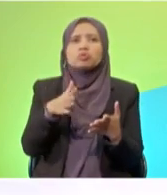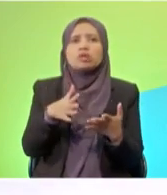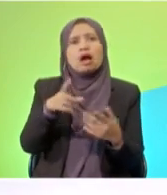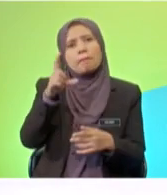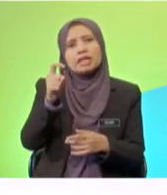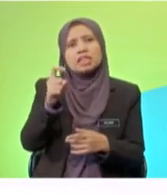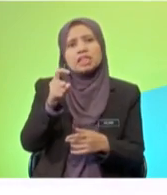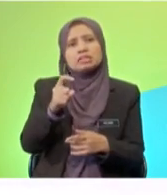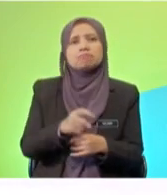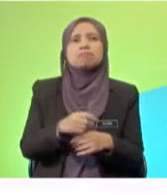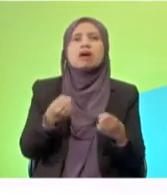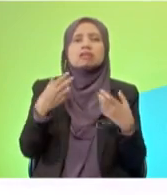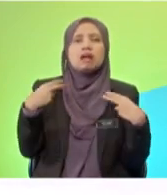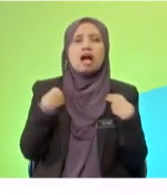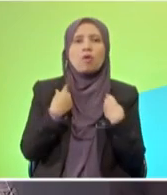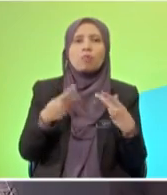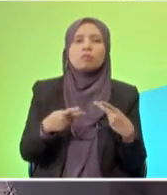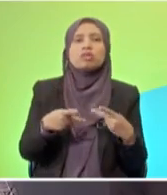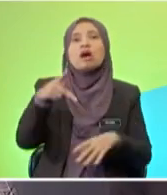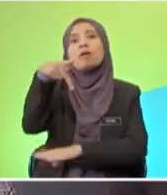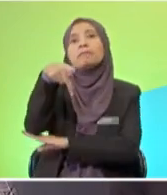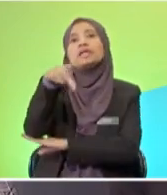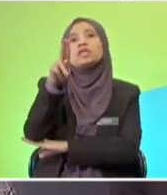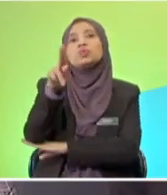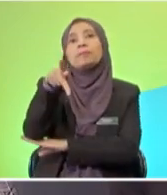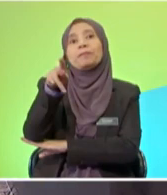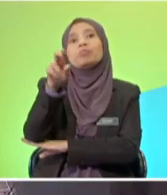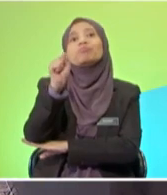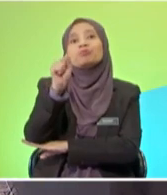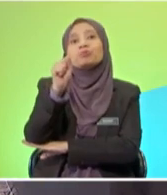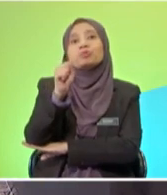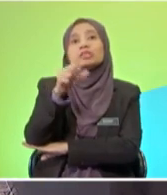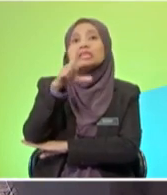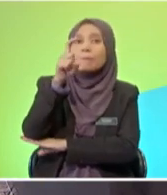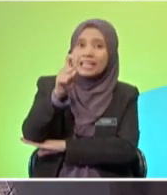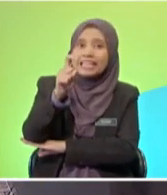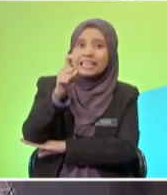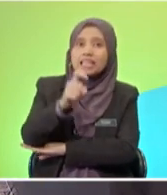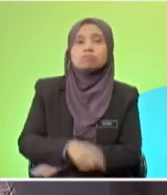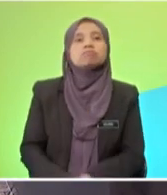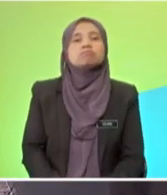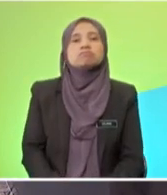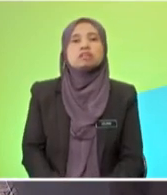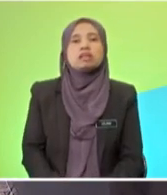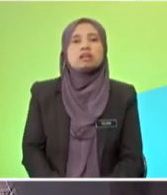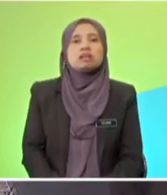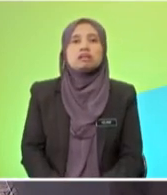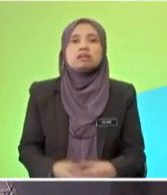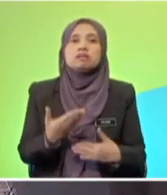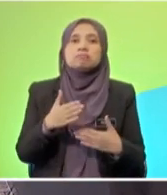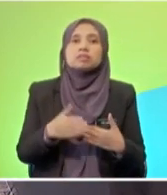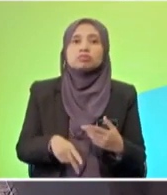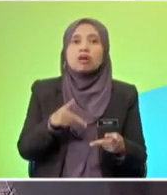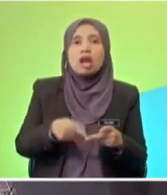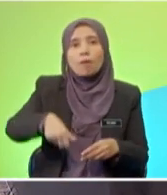ilmuwan pun banyak akan Pupus betul satu lagi menggunakan air mengikut keperluan tuh maksudnya contoh kalau